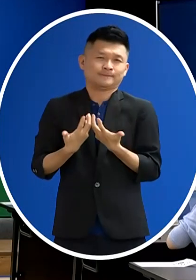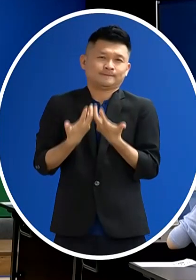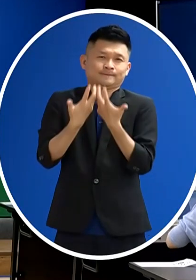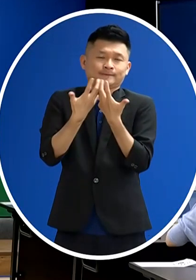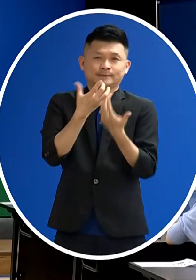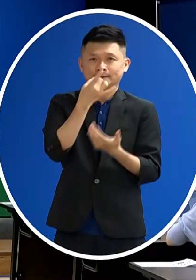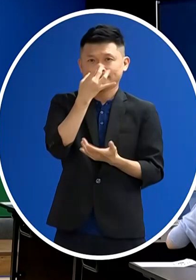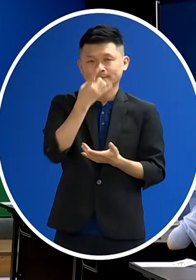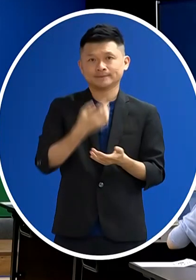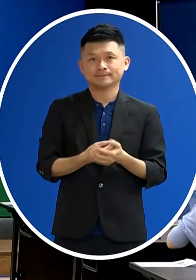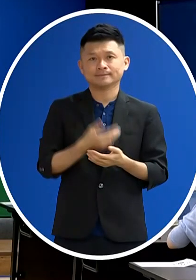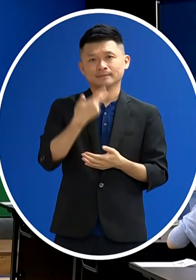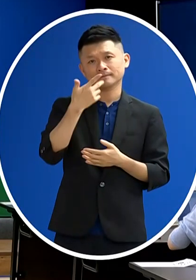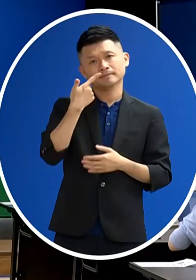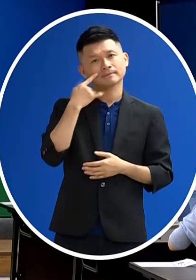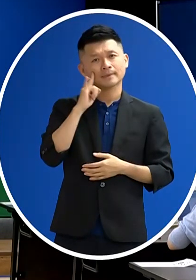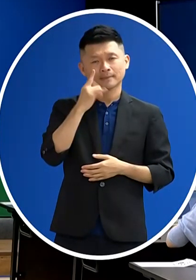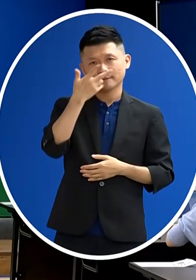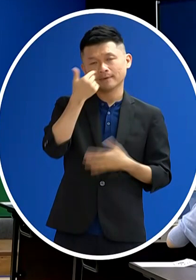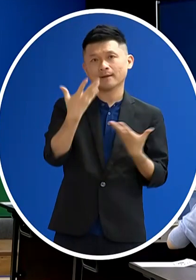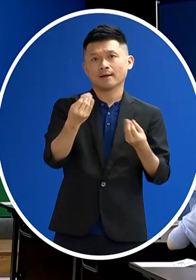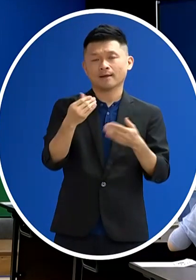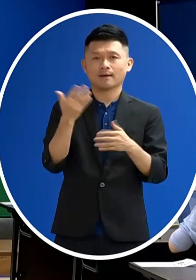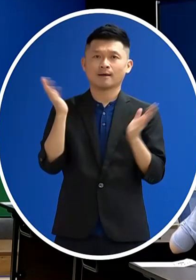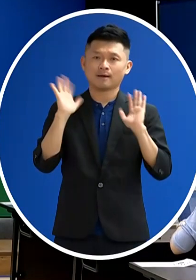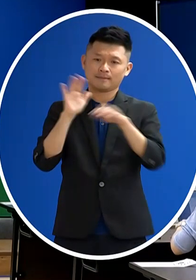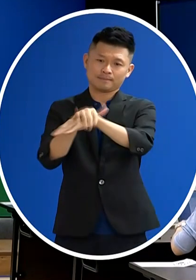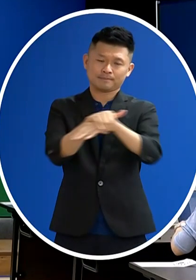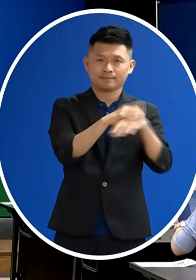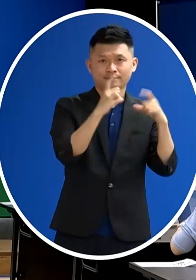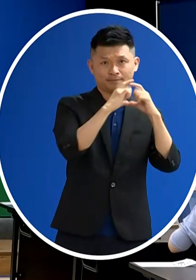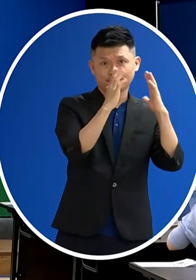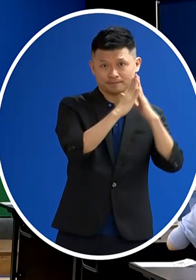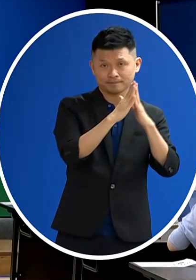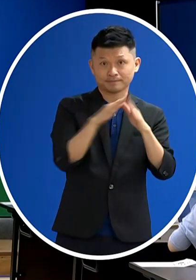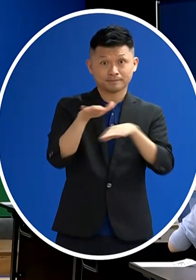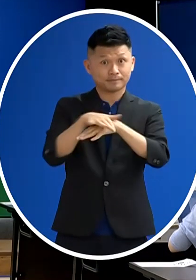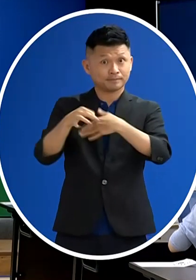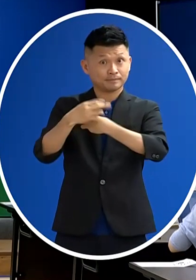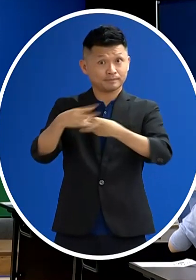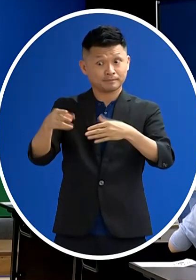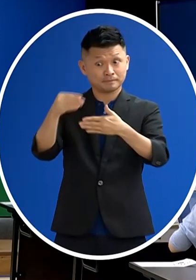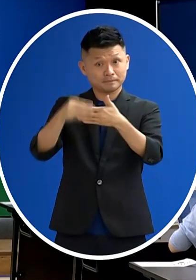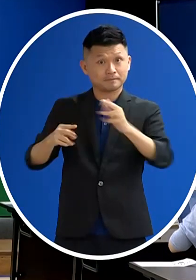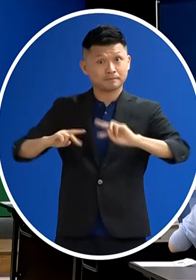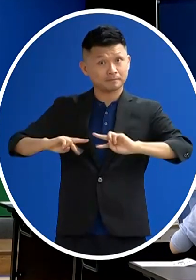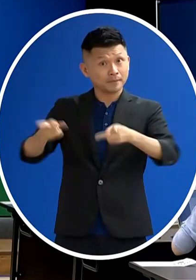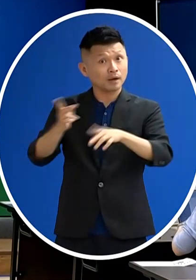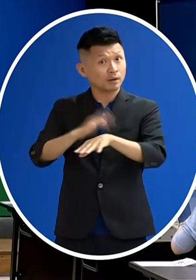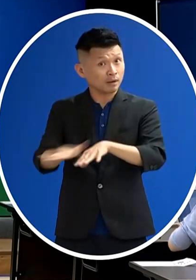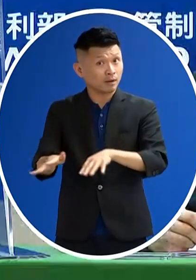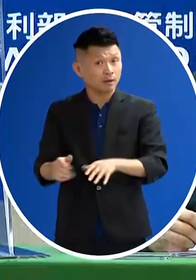家长也会有很多不方便，得把小孩接回家。请问安亲班指引会有所调整吗？谢谢。